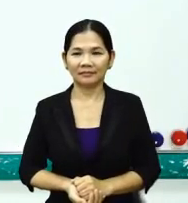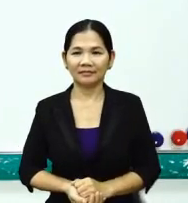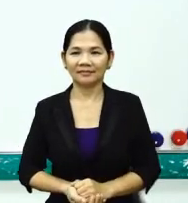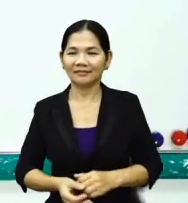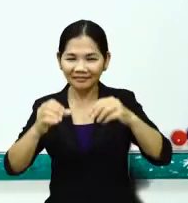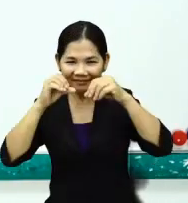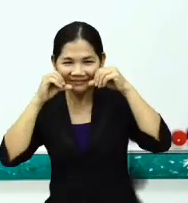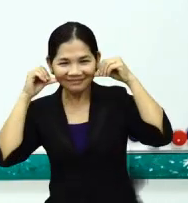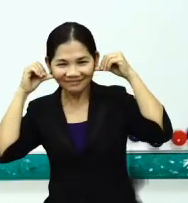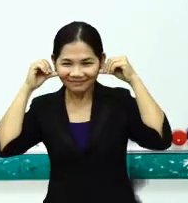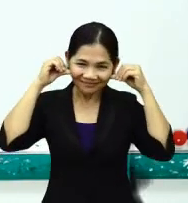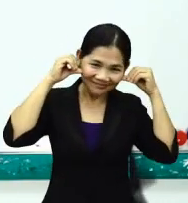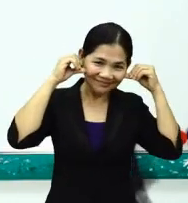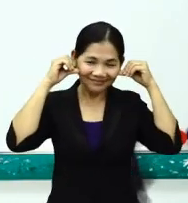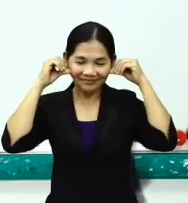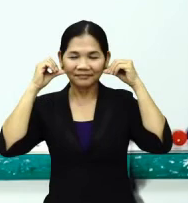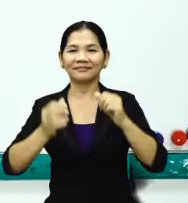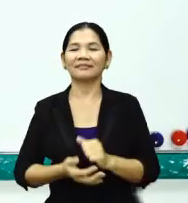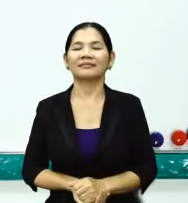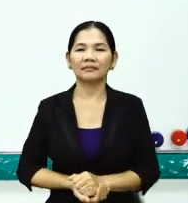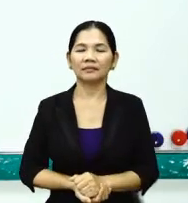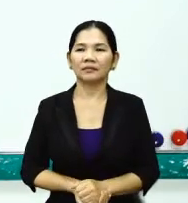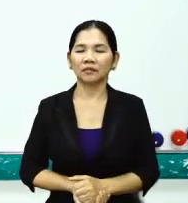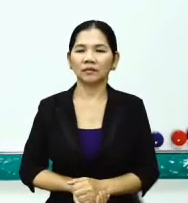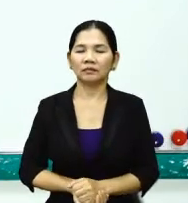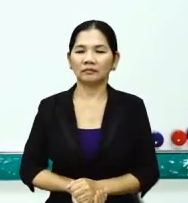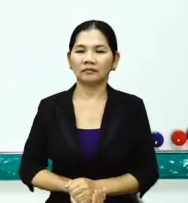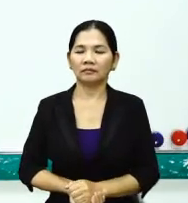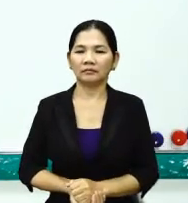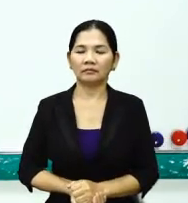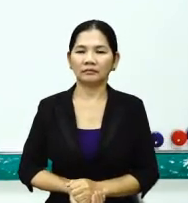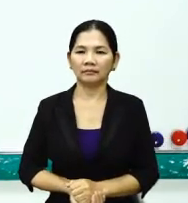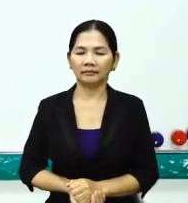nhỏ nhấm nhỏ nhèm